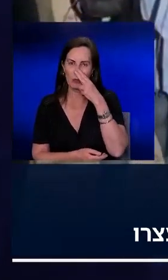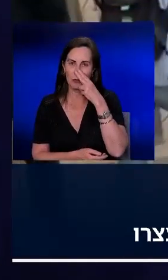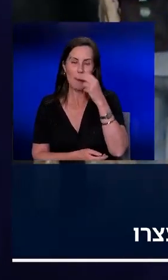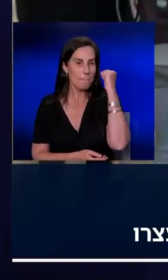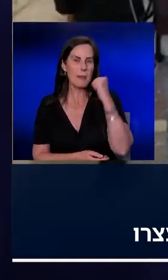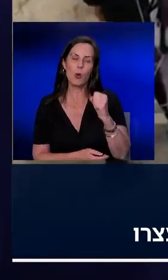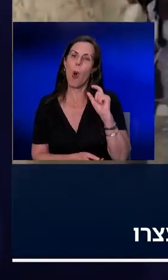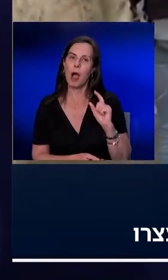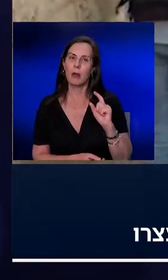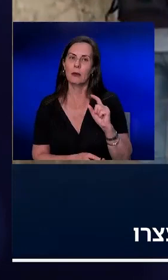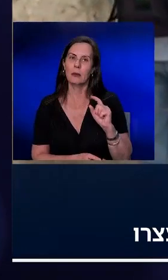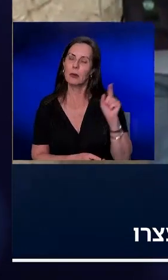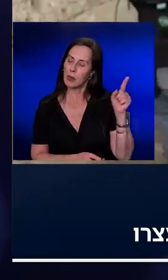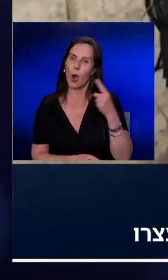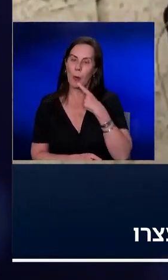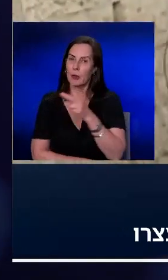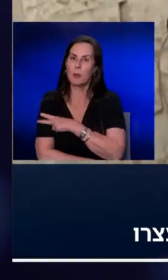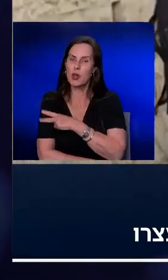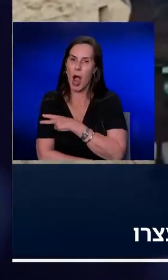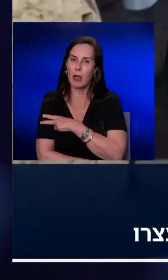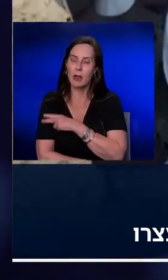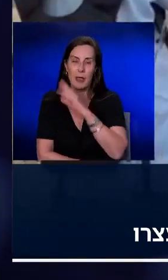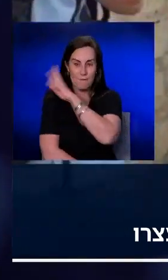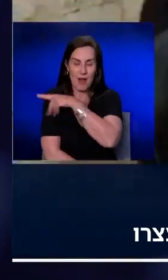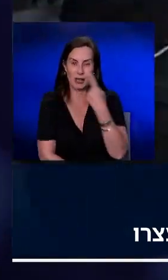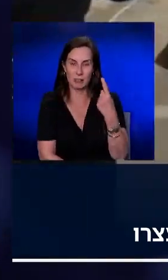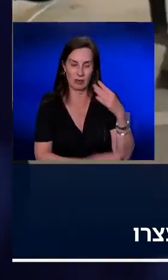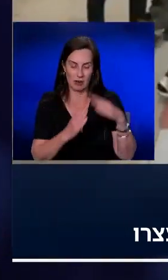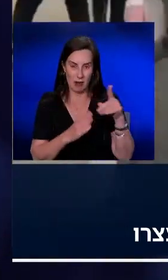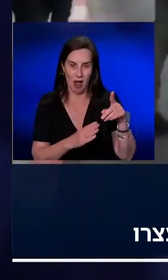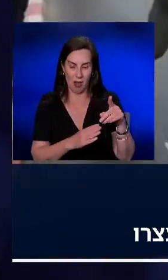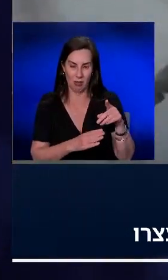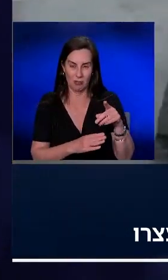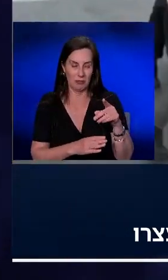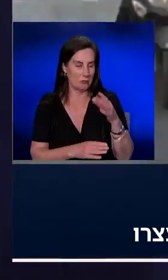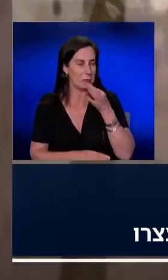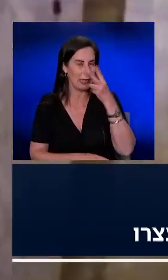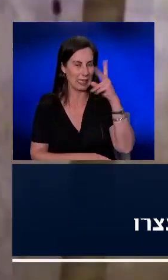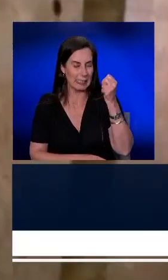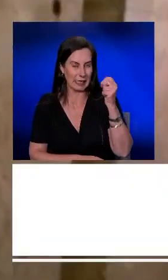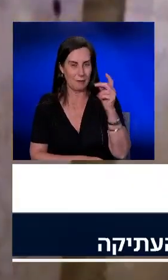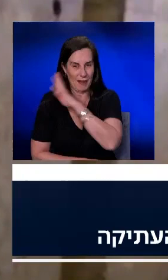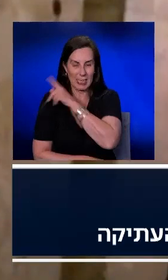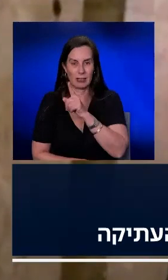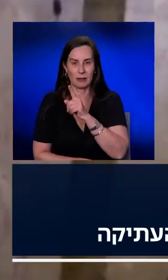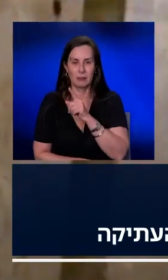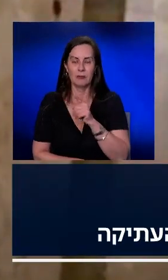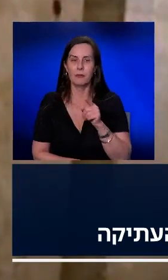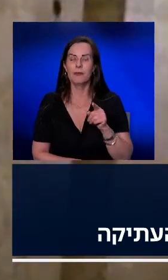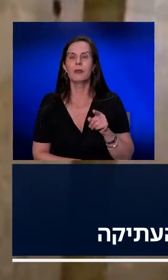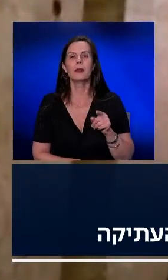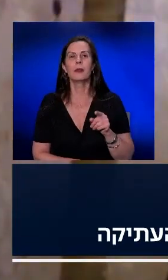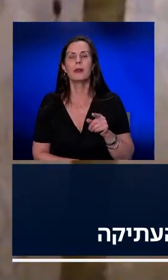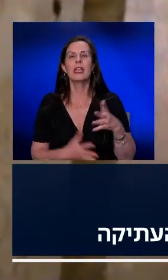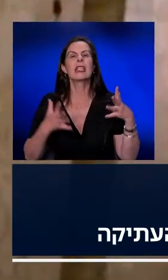לפחות לפי הודעת המשטרה. פלסטיני תושב הגדה בשנות ה-20 לחייו, לפי הודעת המשטרה